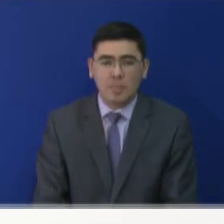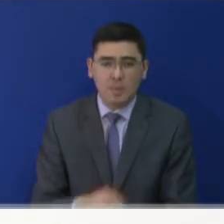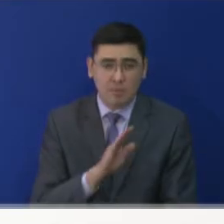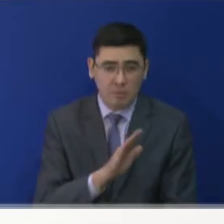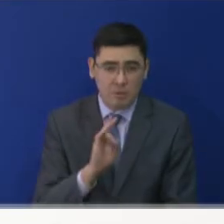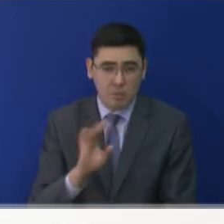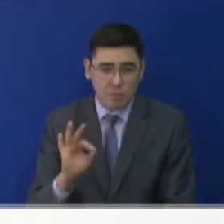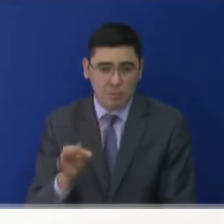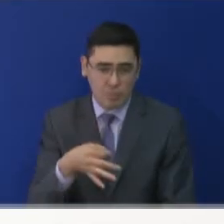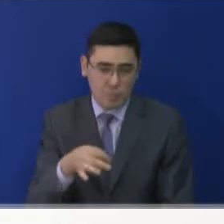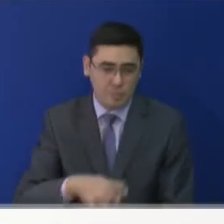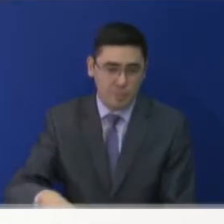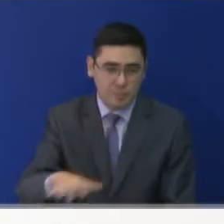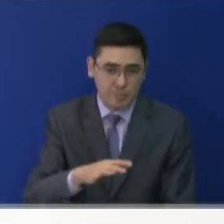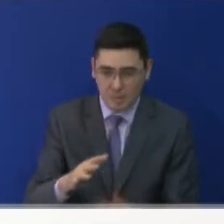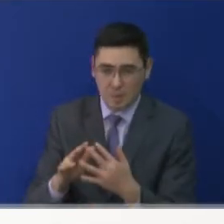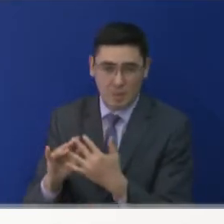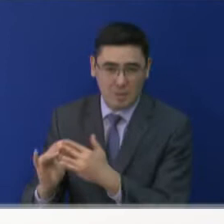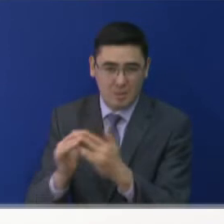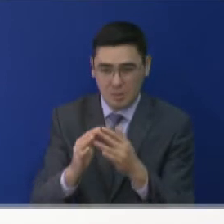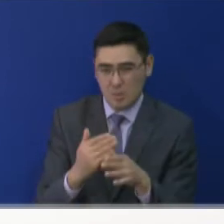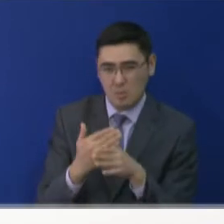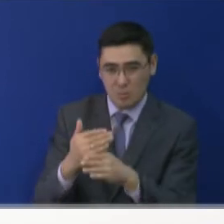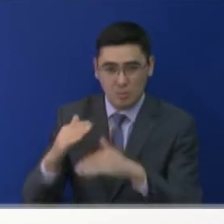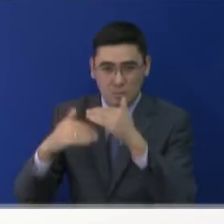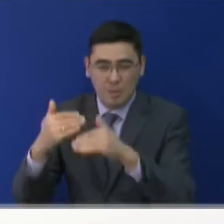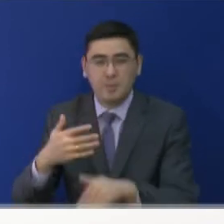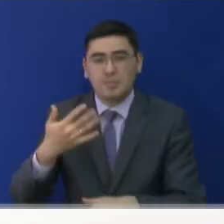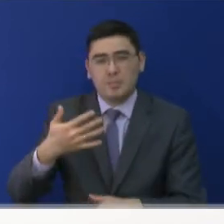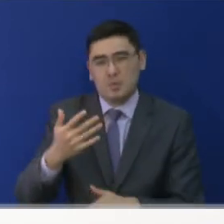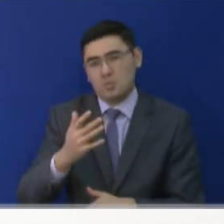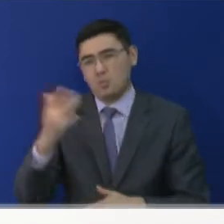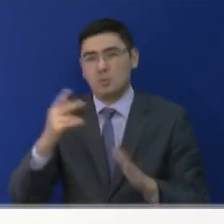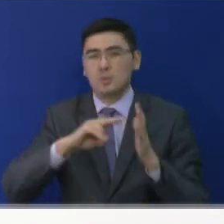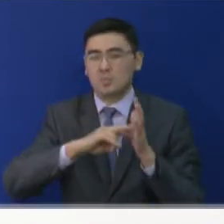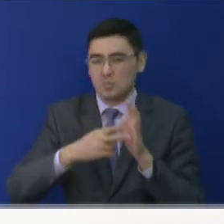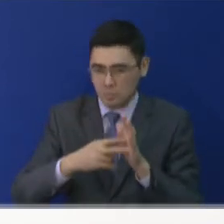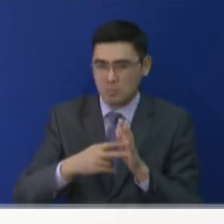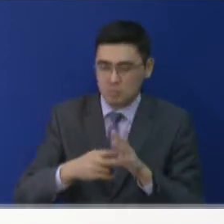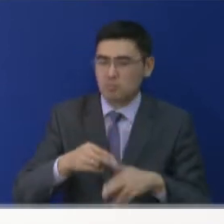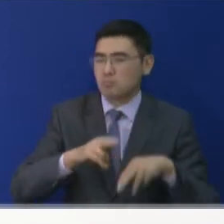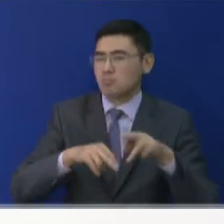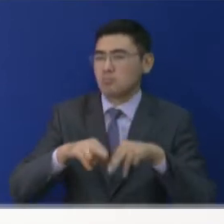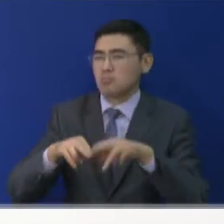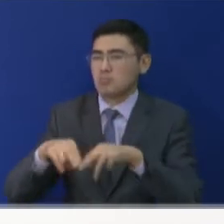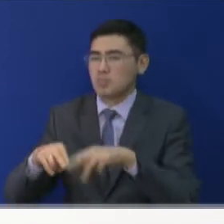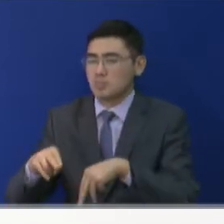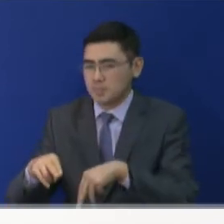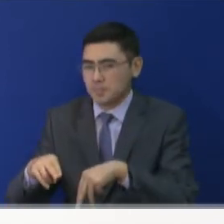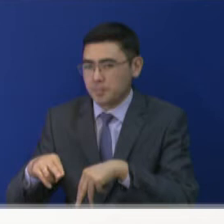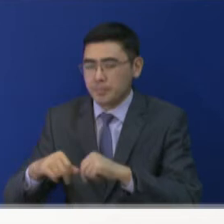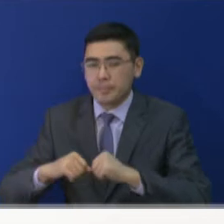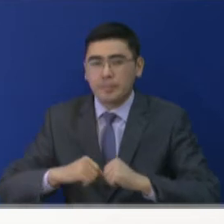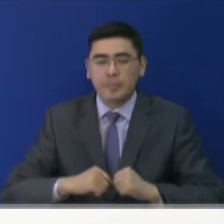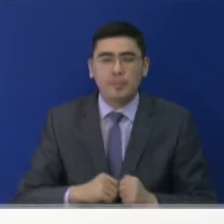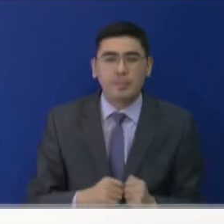Шығыс Қазақстан облысында биыл ауылдарды дамыту үшін 50-ден астам жоба жүзеге асырылмақ деп хабарлайды Қазақпарат. Облыстық экономика және